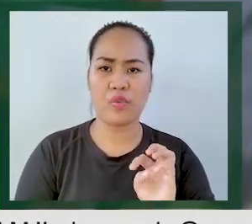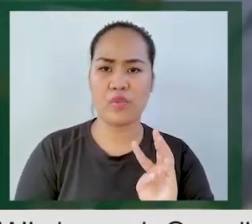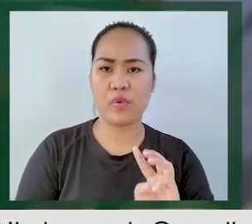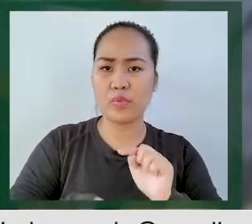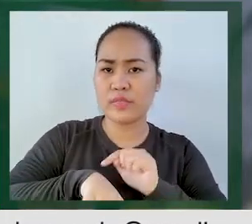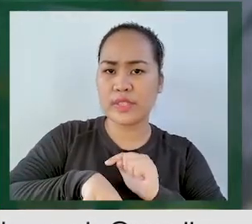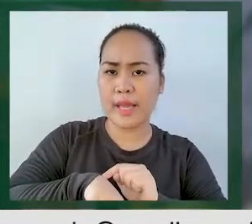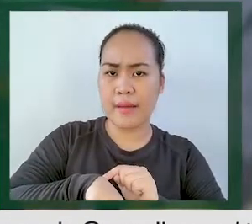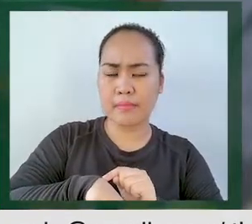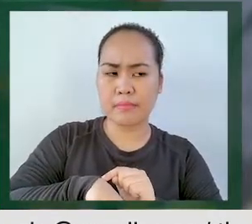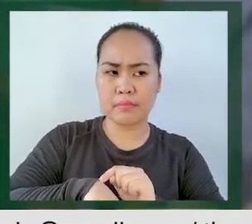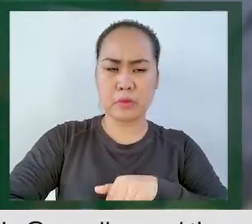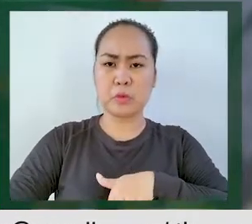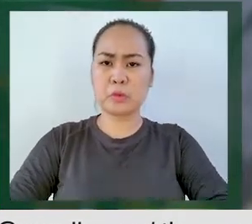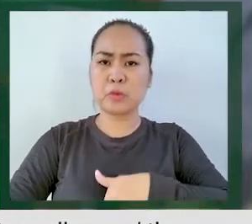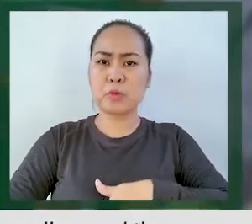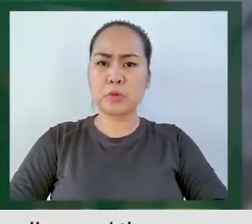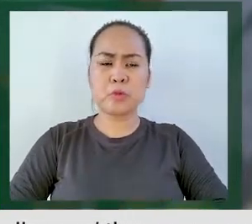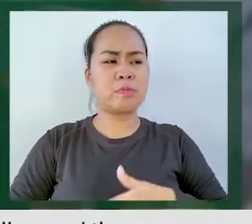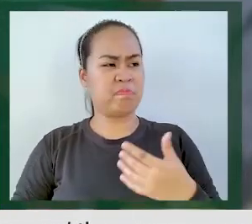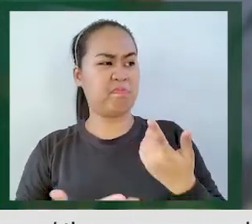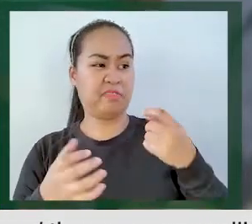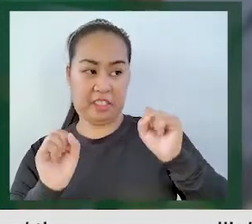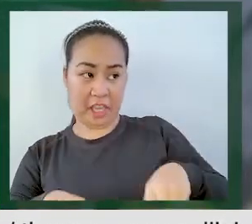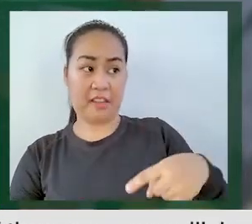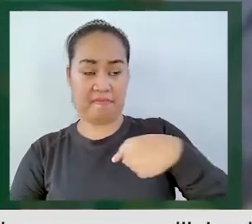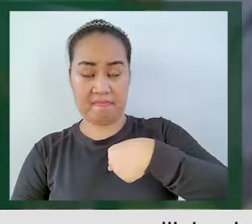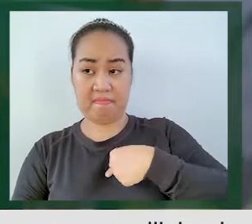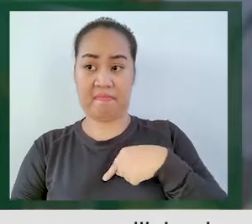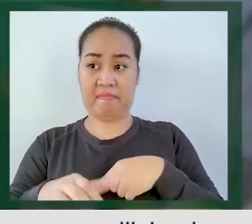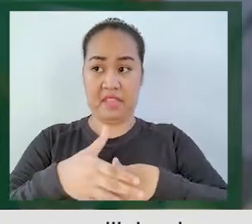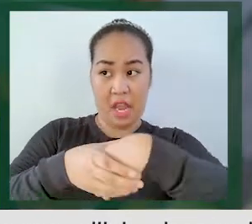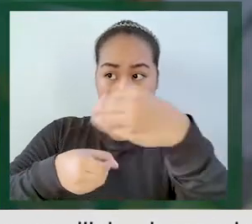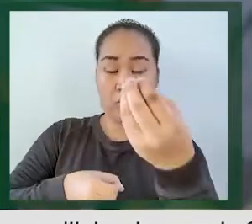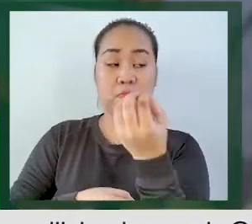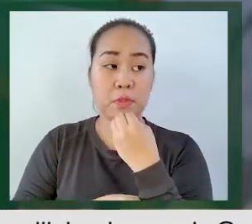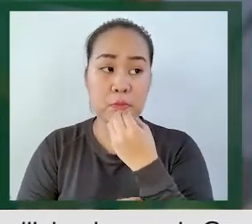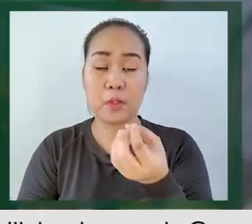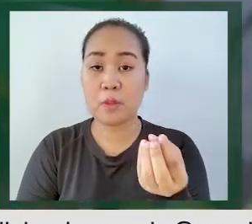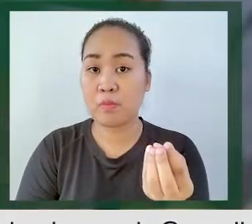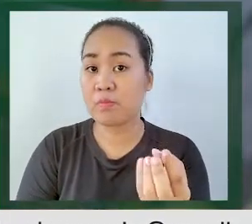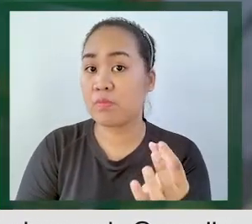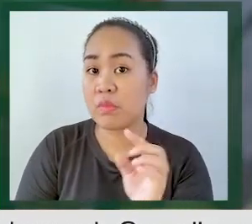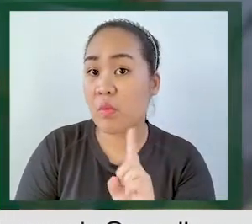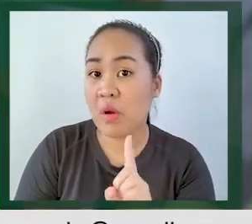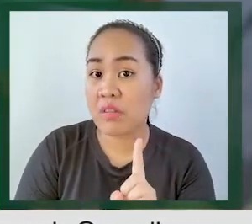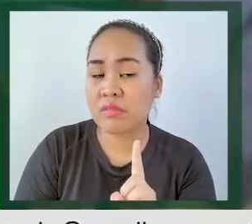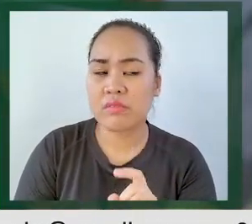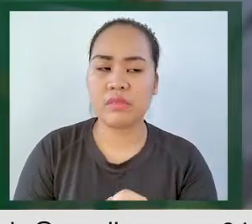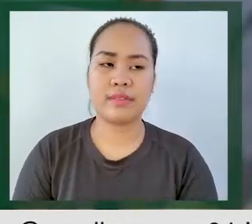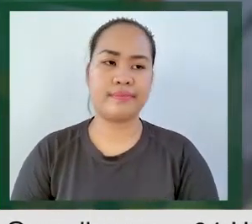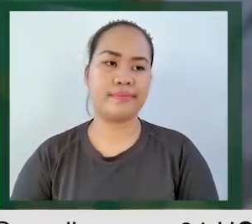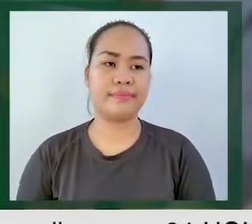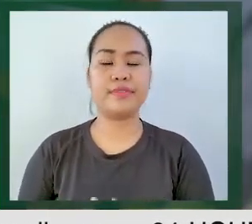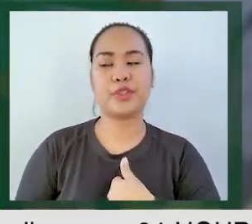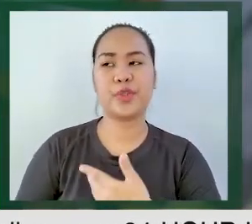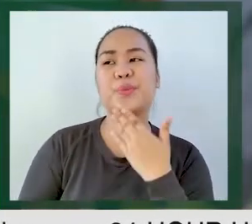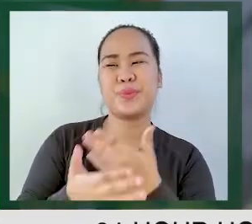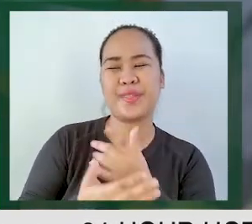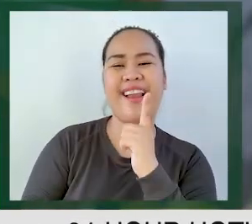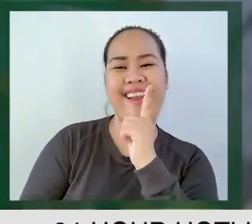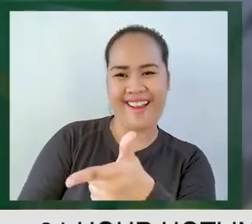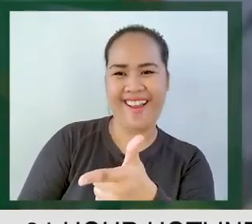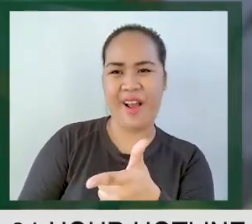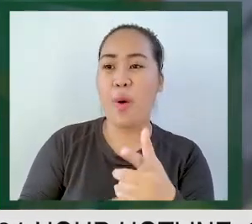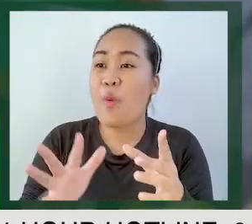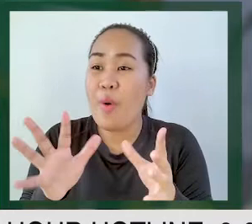para bumiling pagkain? Good luck kung meron ka mabibilang pagkain. No? Dahil ultimo mga food establishments